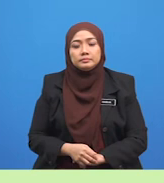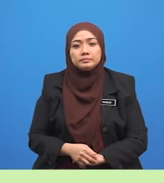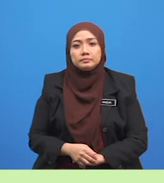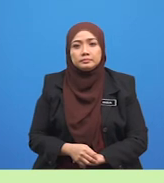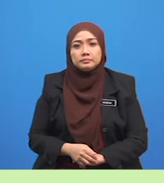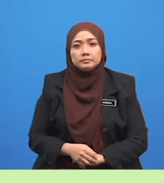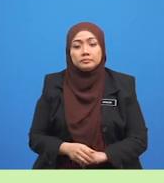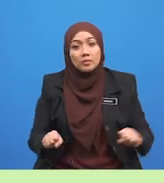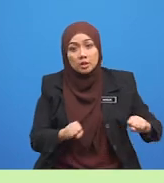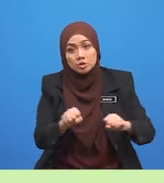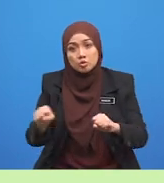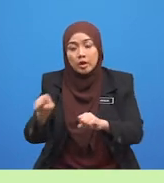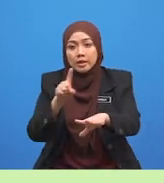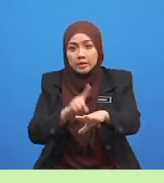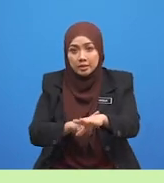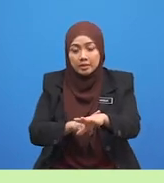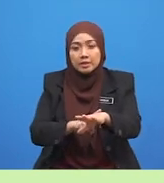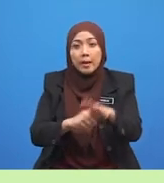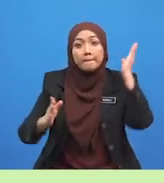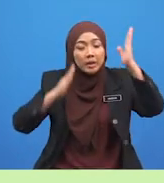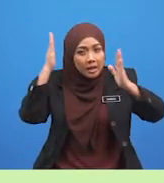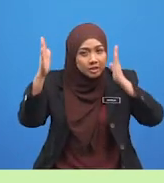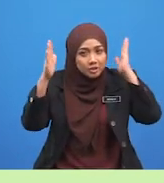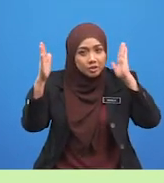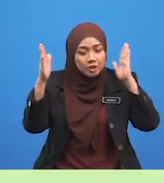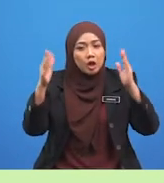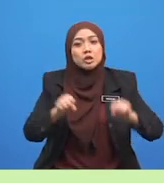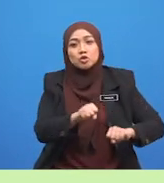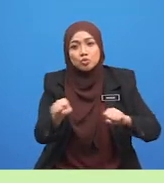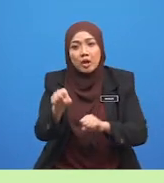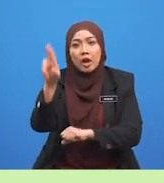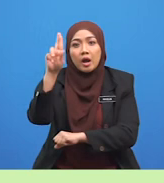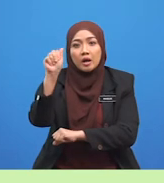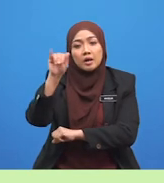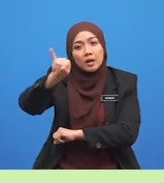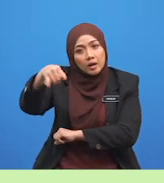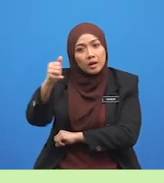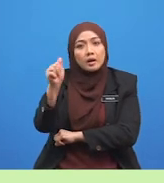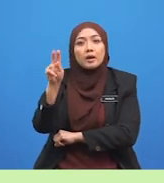Seterusnya, sungai yang terpanjang di Malaysia ialah Sungai Rajang.